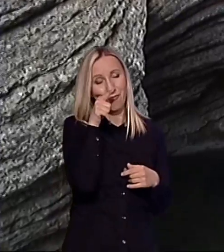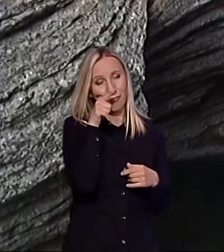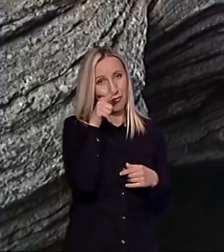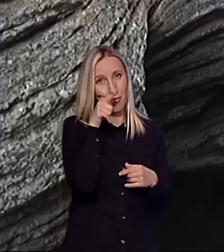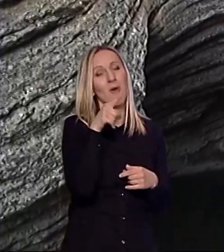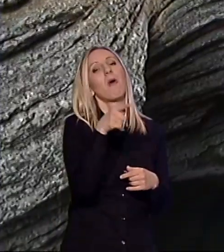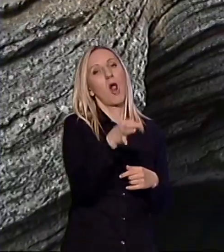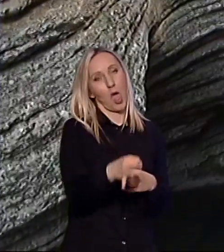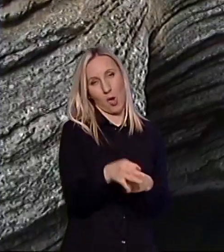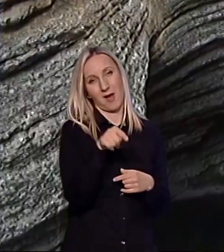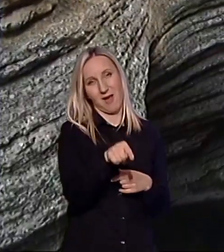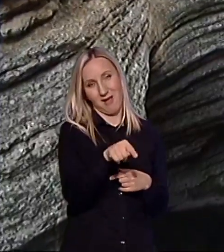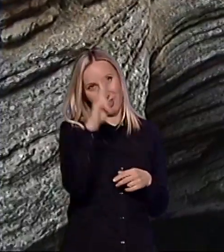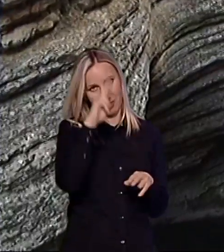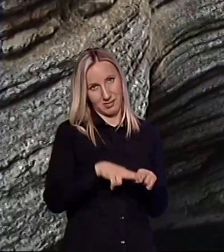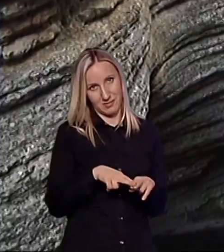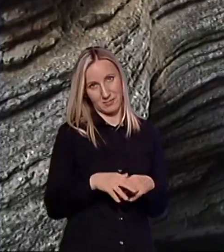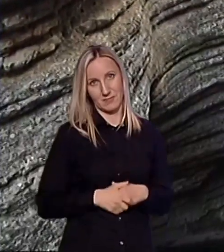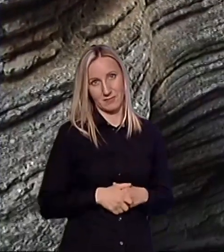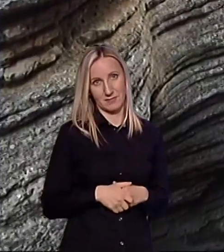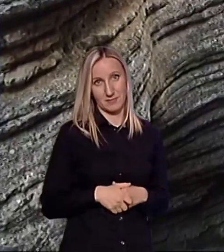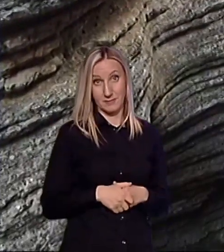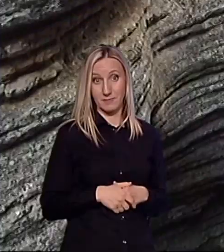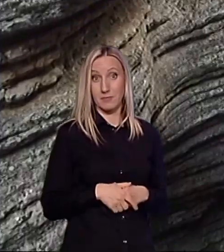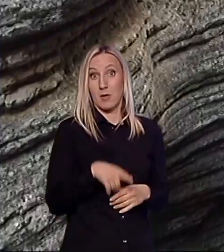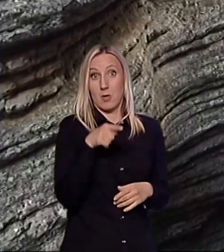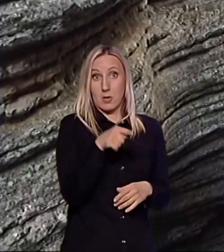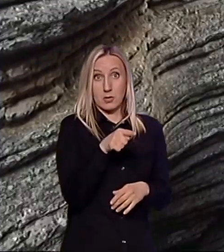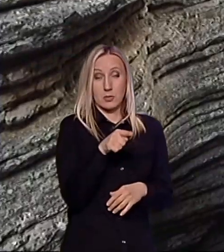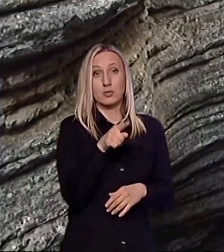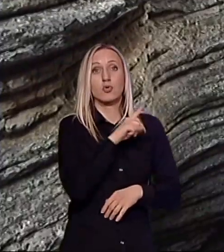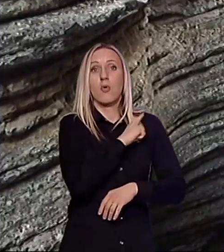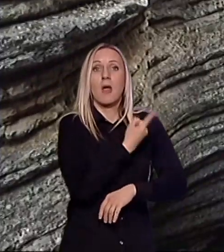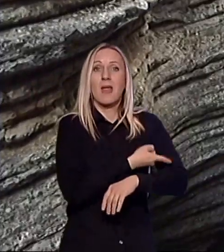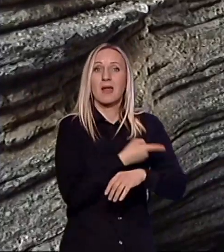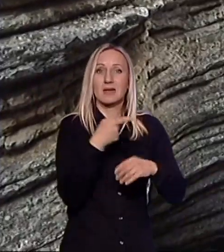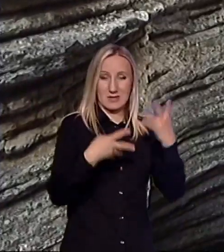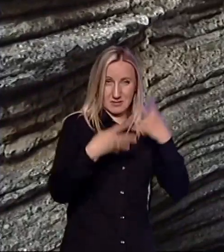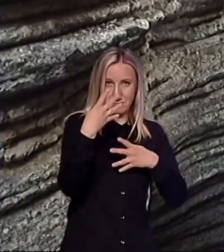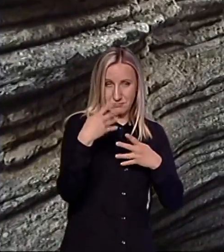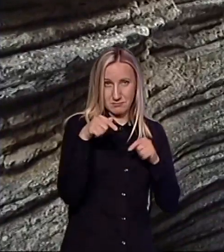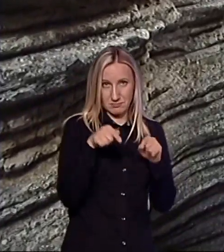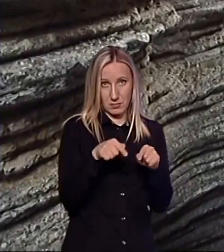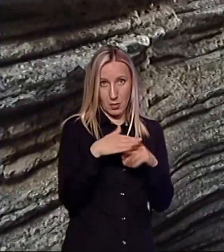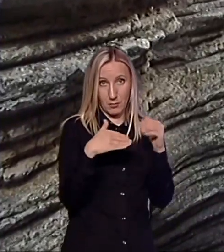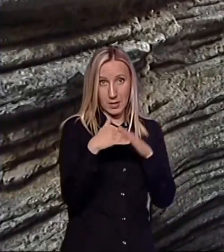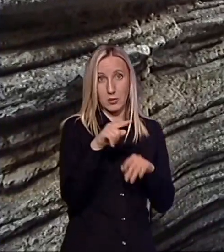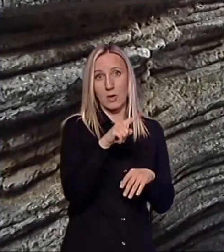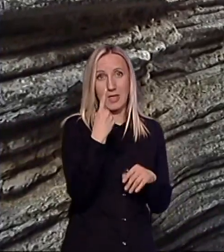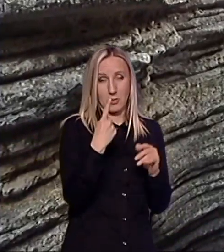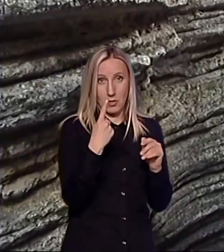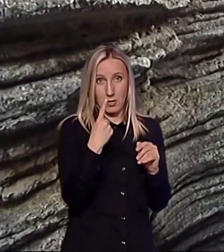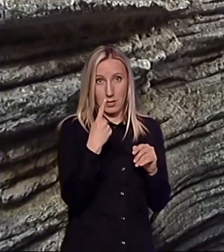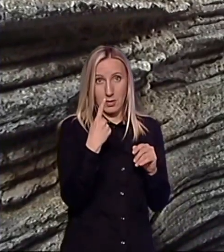nivou. To su dakle energetski objekti do 1 megavata i za